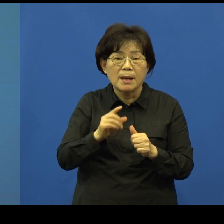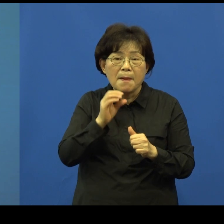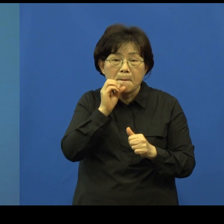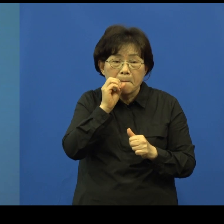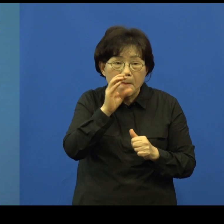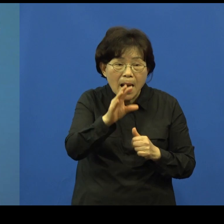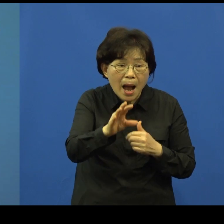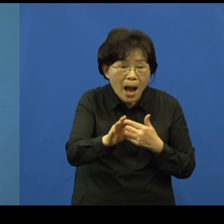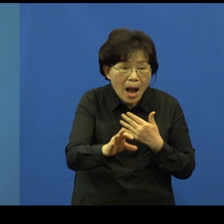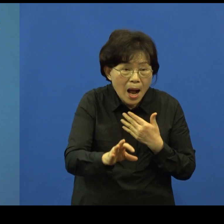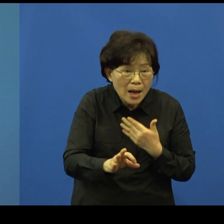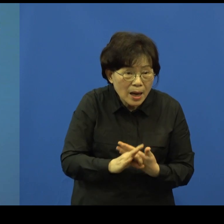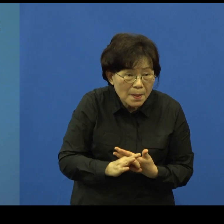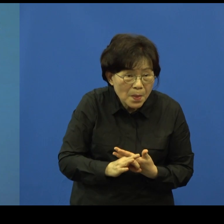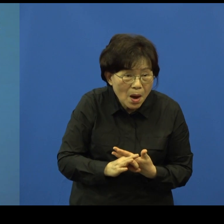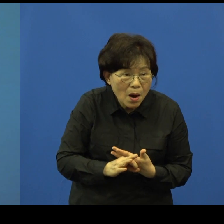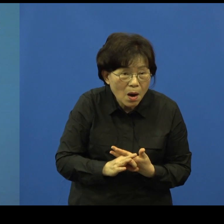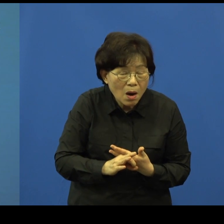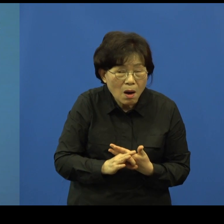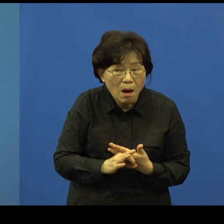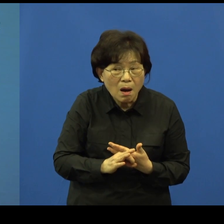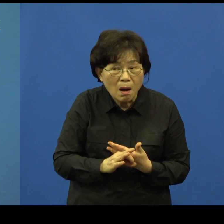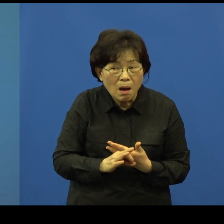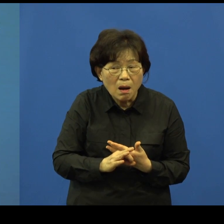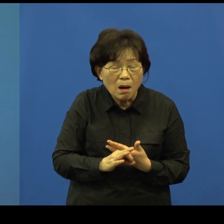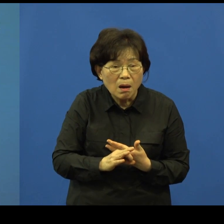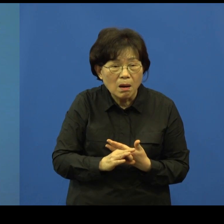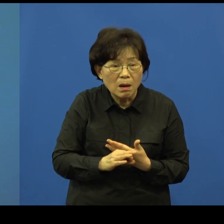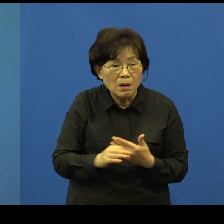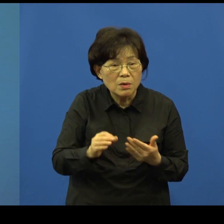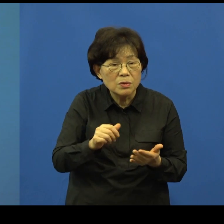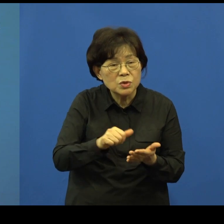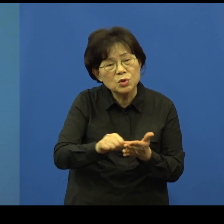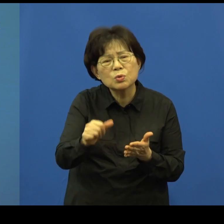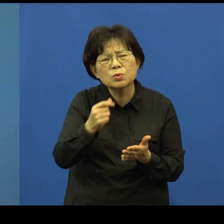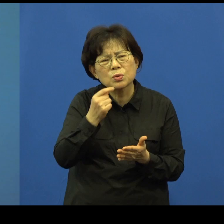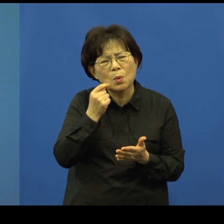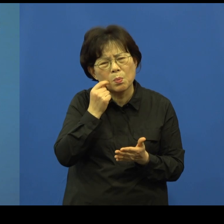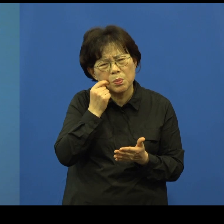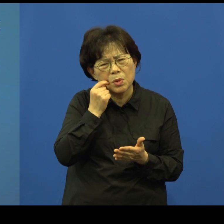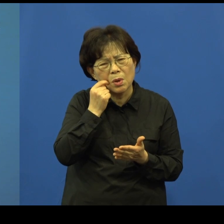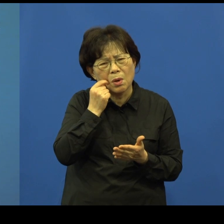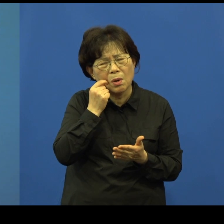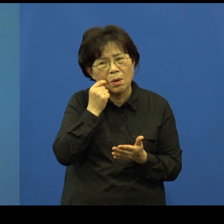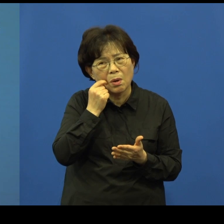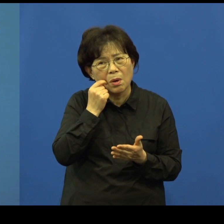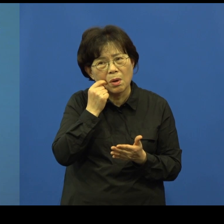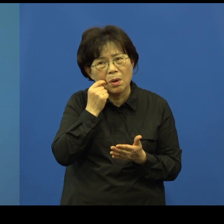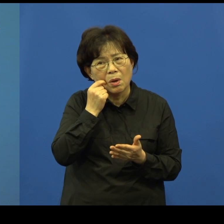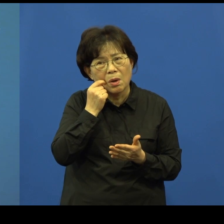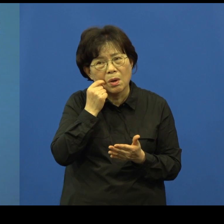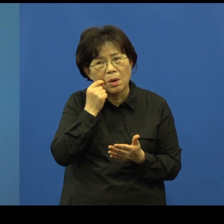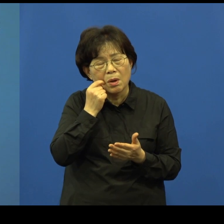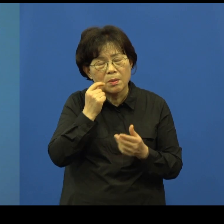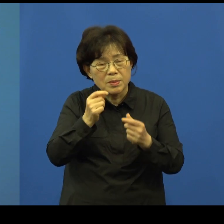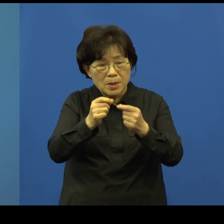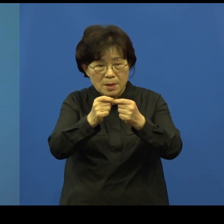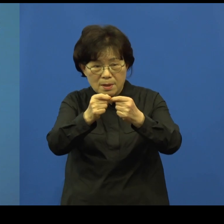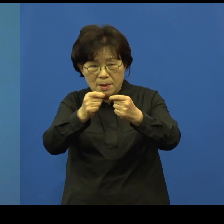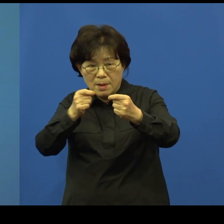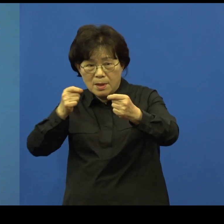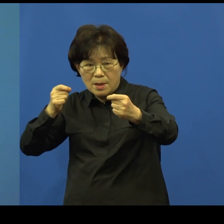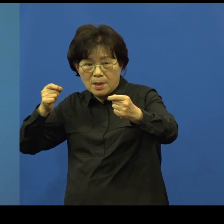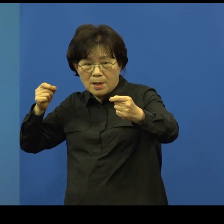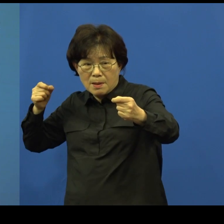쏟아내면 엎질러진 물과 같아요. 이런 돌아오지 않는 세 가지가 있다고 그러죠. 시위에서